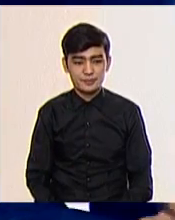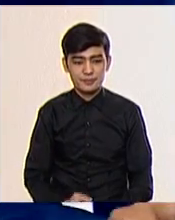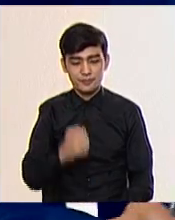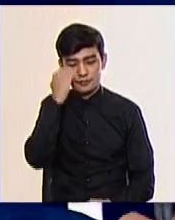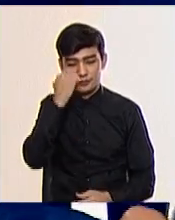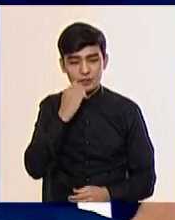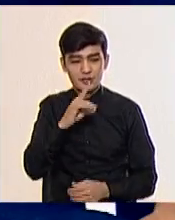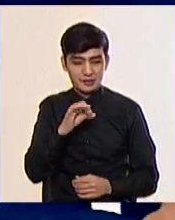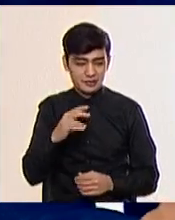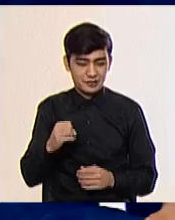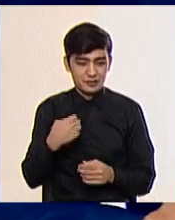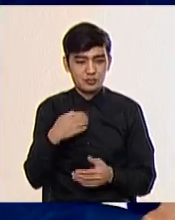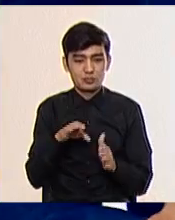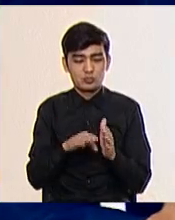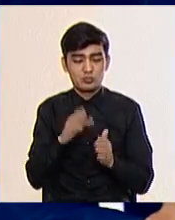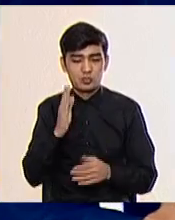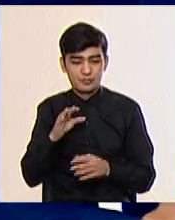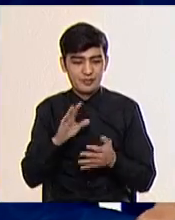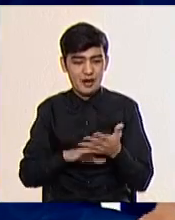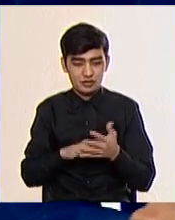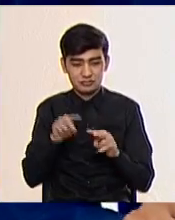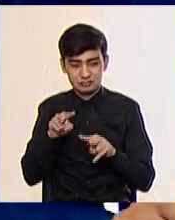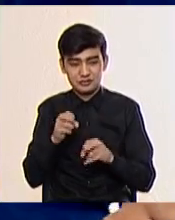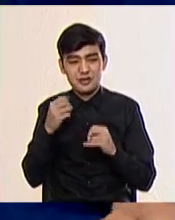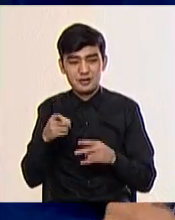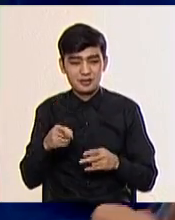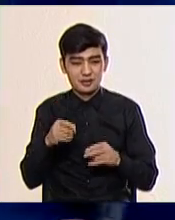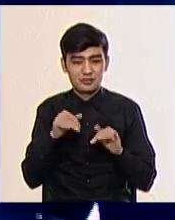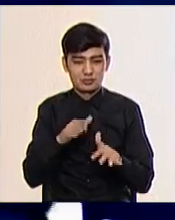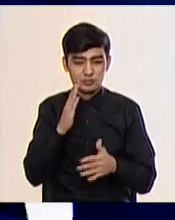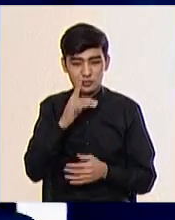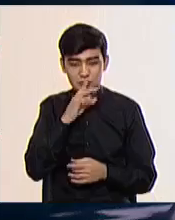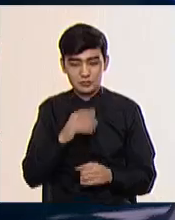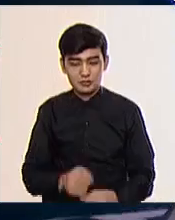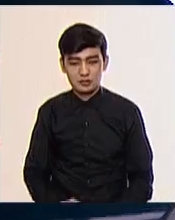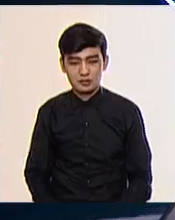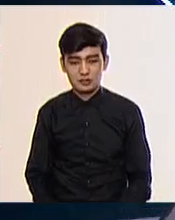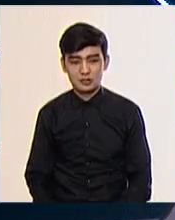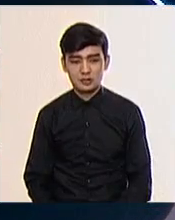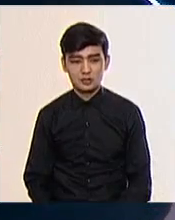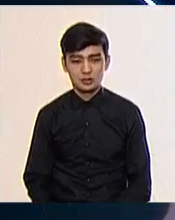Спасибо, Зарина. Будем и дальше следить за тем, как разрешится эта ситуация.